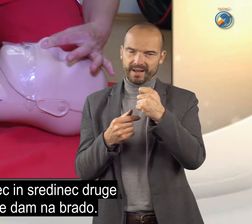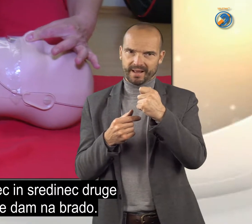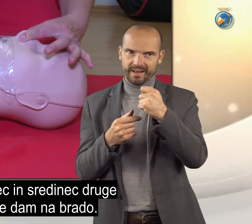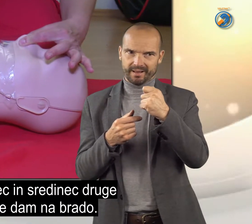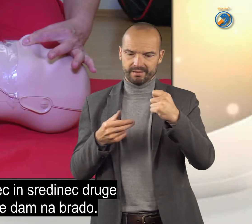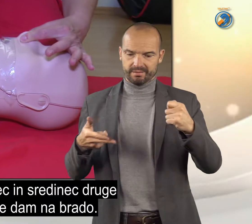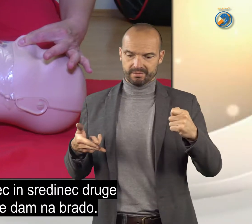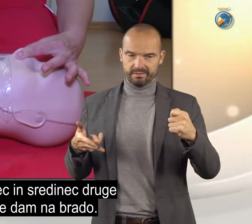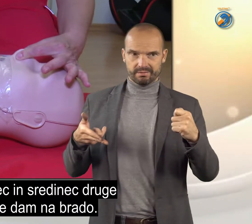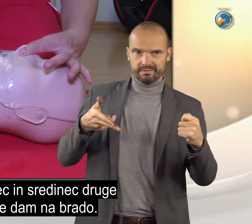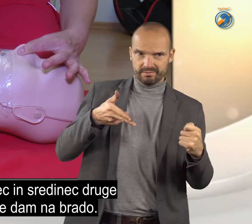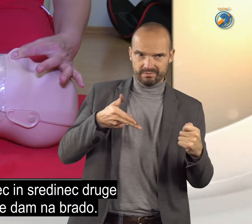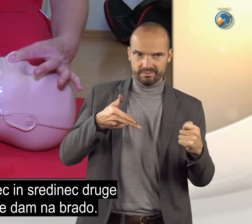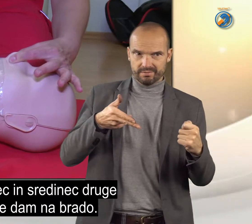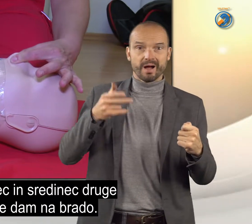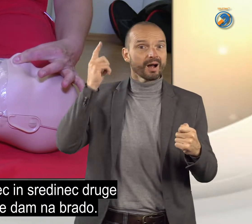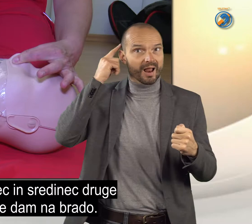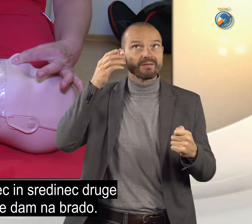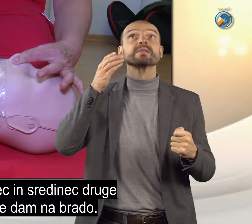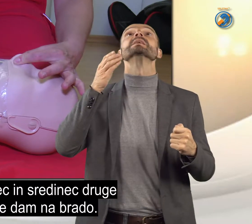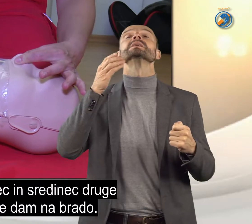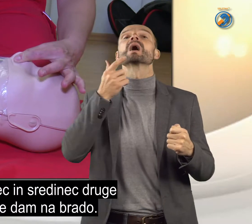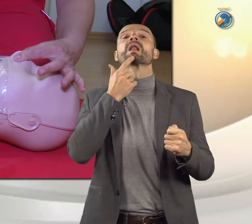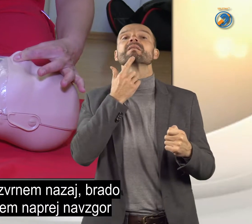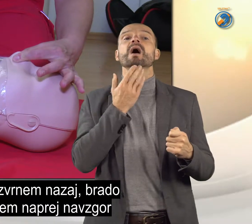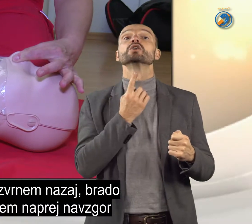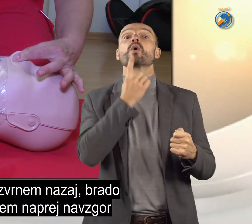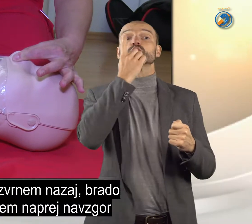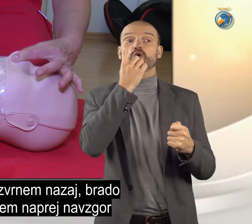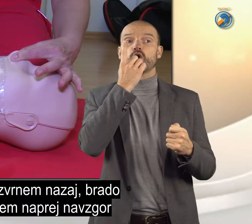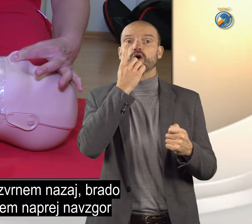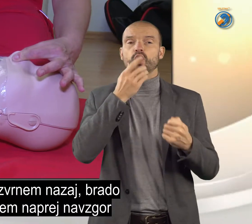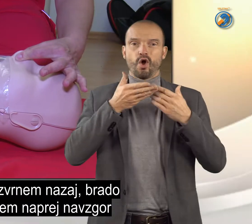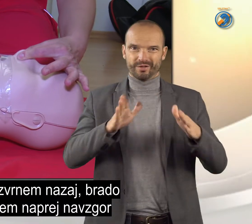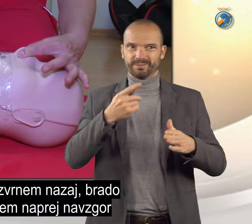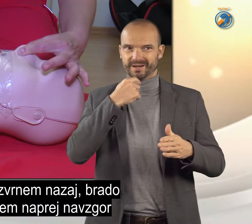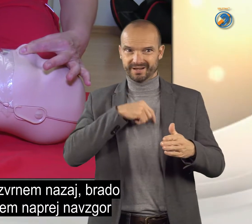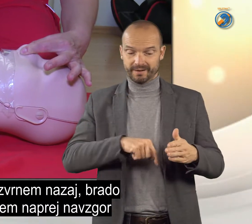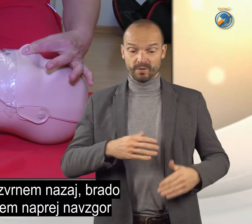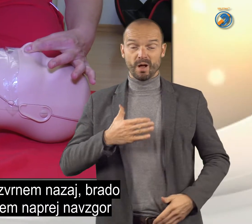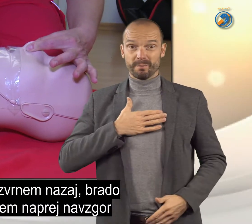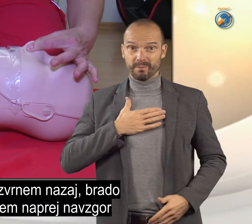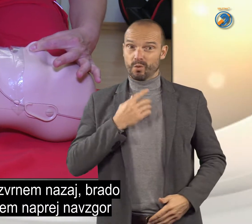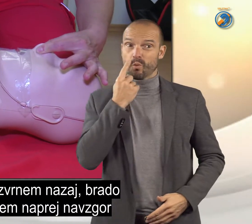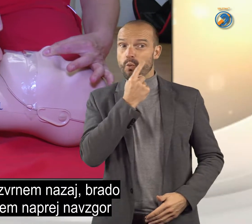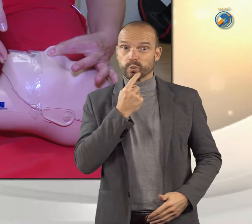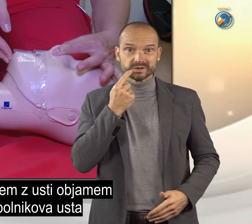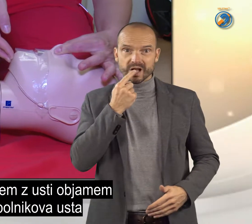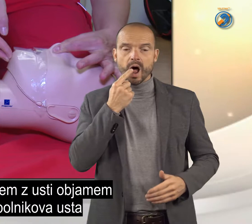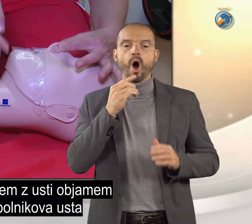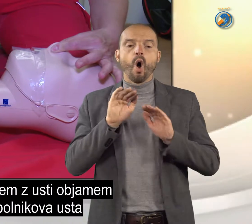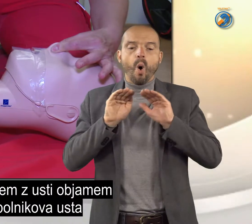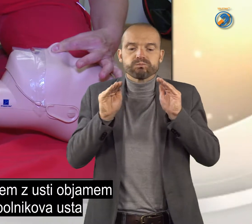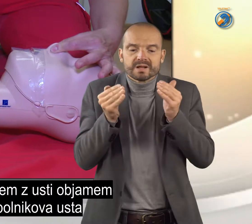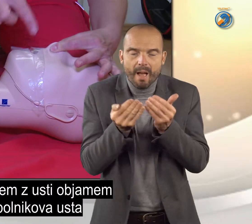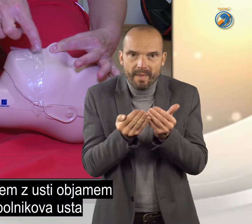Drugo roko, kazalec in sredinec dam na brado. Glavo zvrnem nazaj, brado dvignem naprej navzgor in